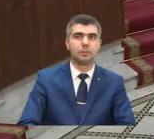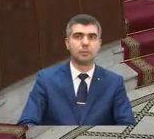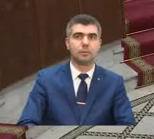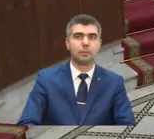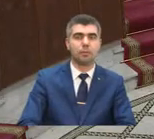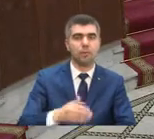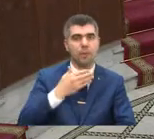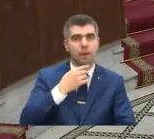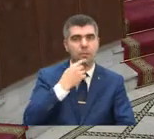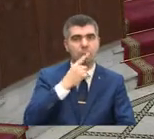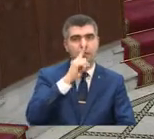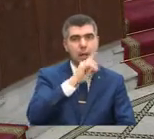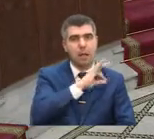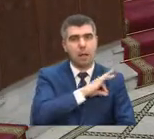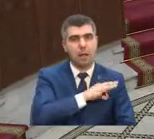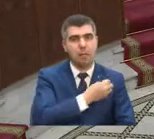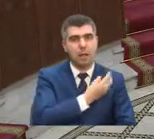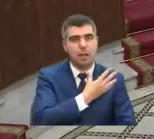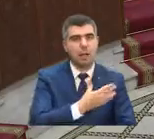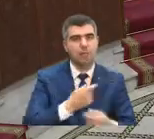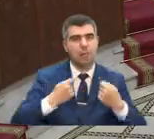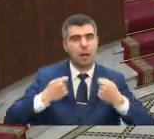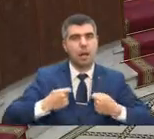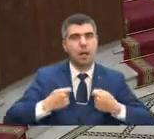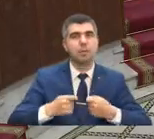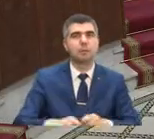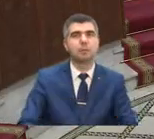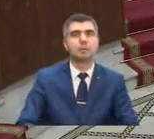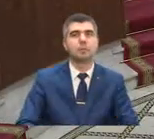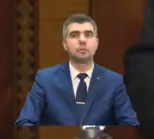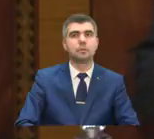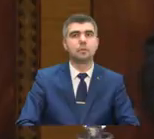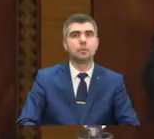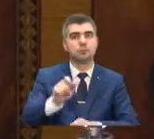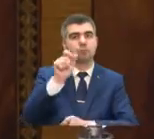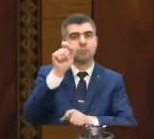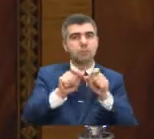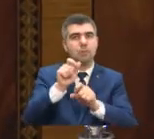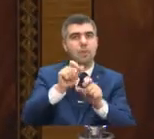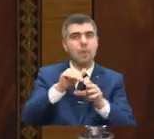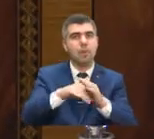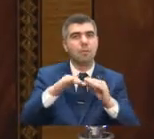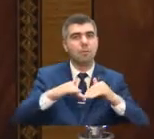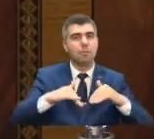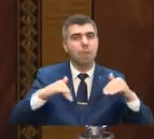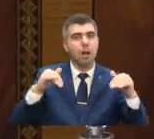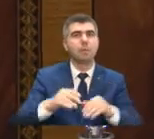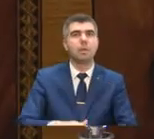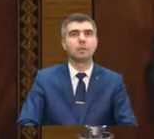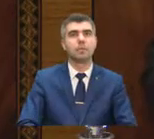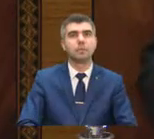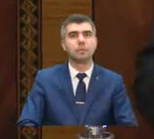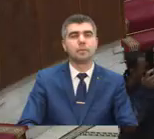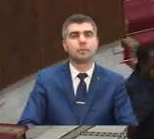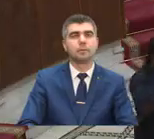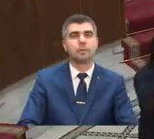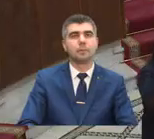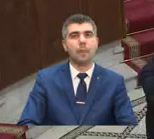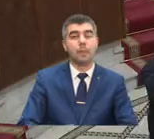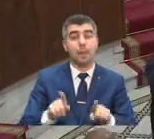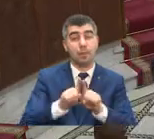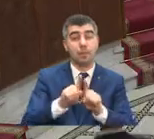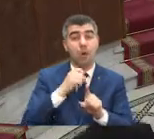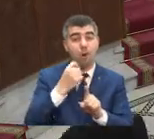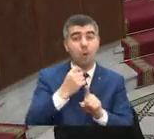بسم الله الرحمن الرحيم. السيد الرئيس المحترم، السيدات والسادة النواب المحترمون، إن الجريمة